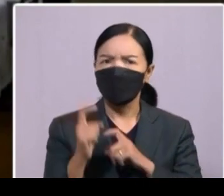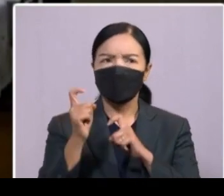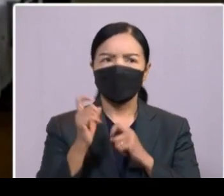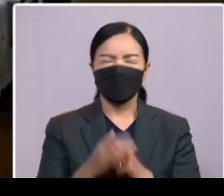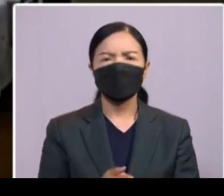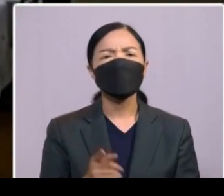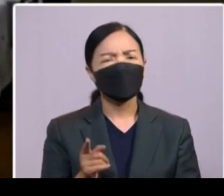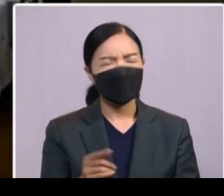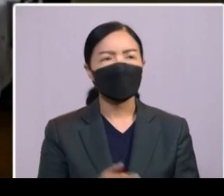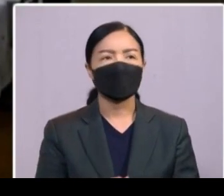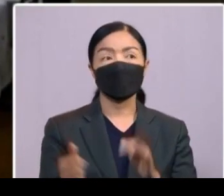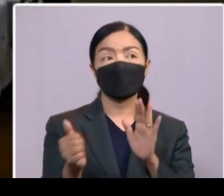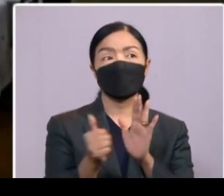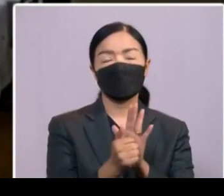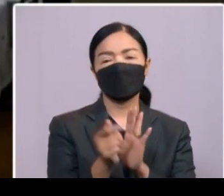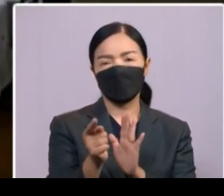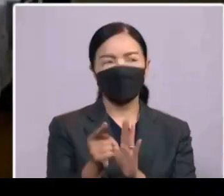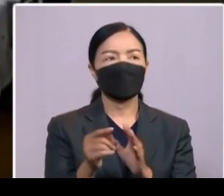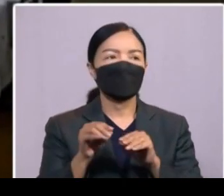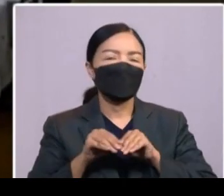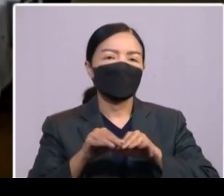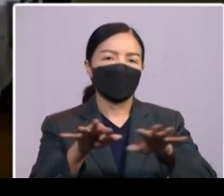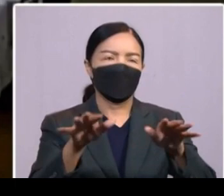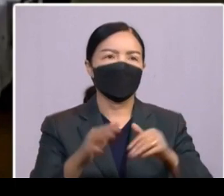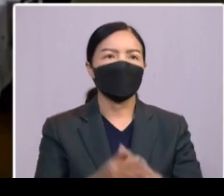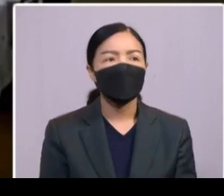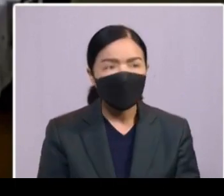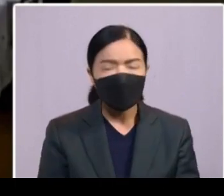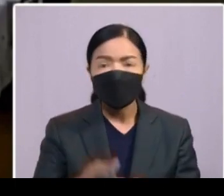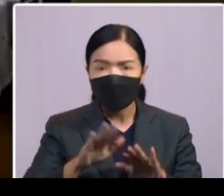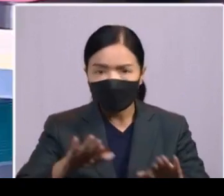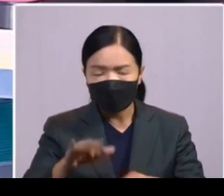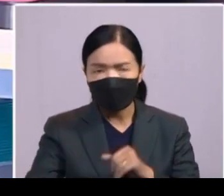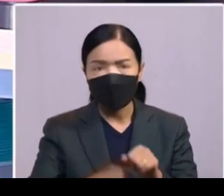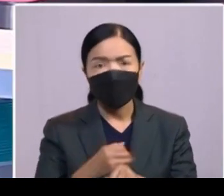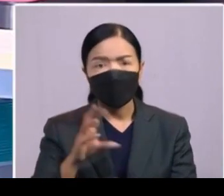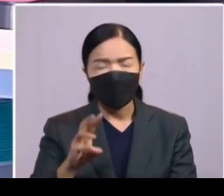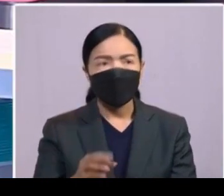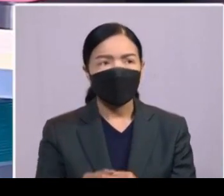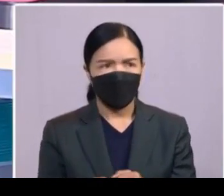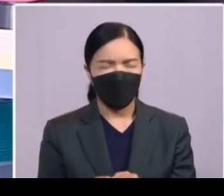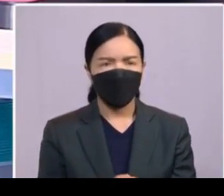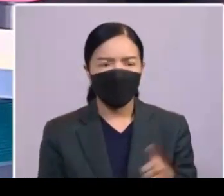ากดังเดี๋ยวจัดให้เอาคลิปมาโพสต์นะคะ ครับน้อง6ขวบนะไหวคลิปดีมาก ใช่ เร็วมากนะ ใช่ค่ะ